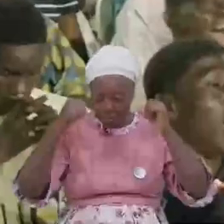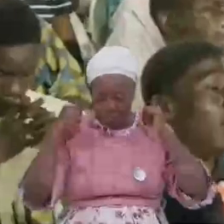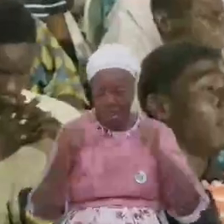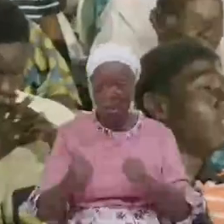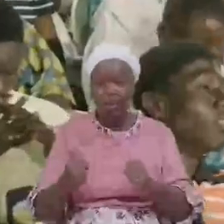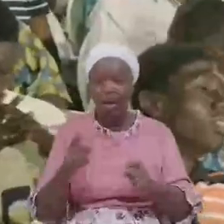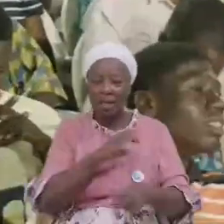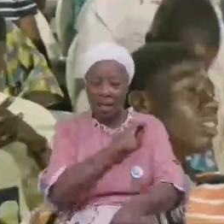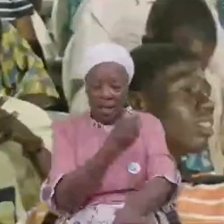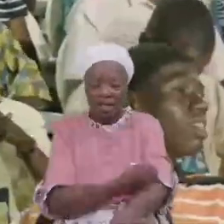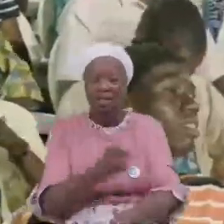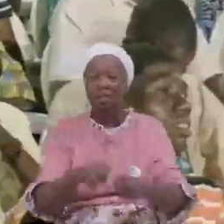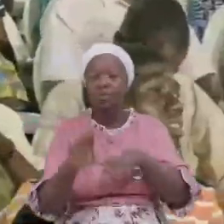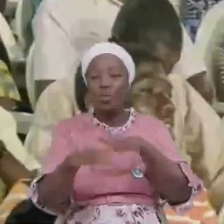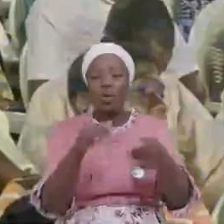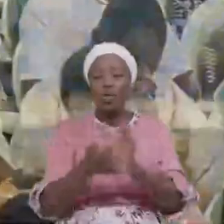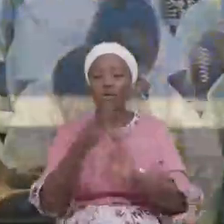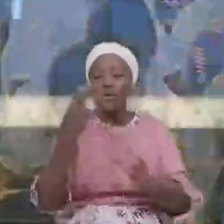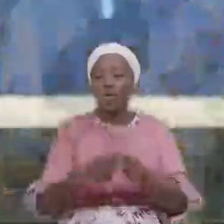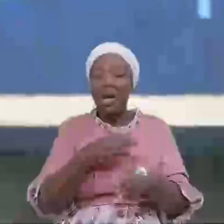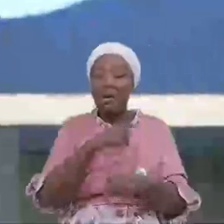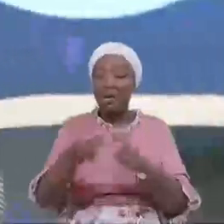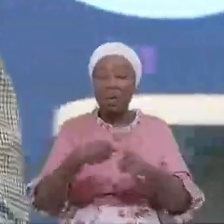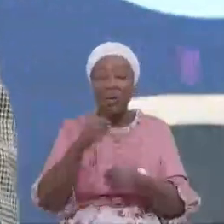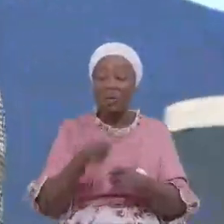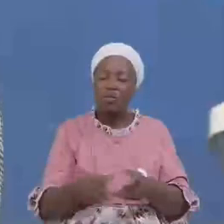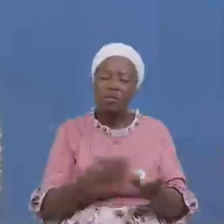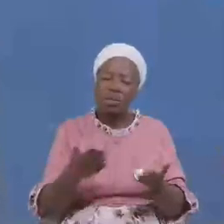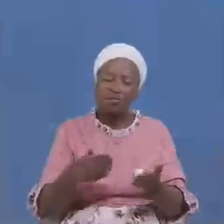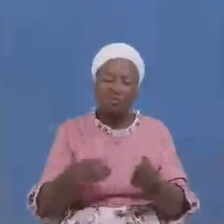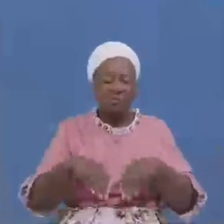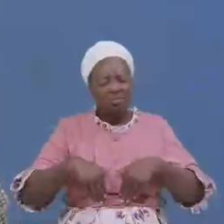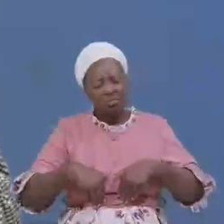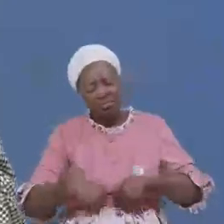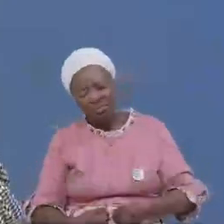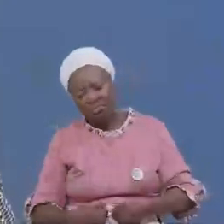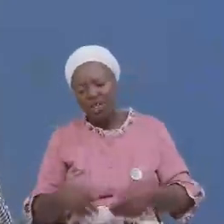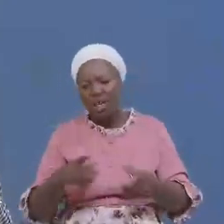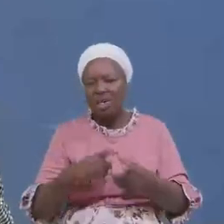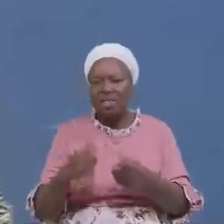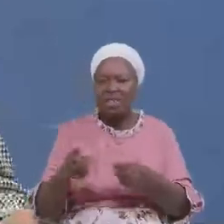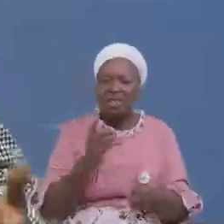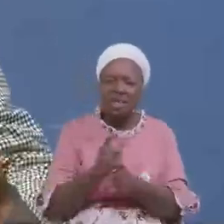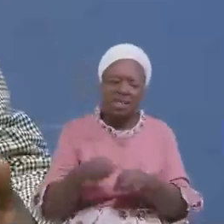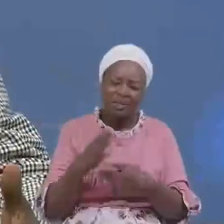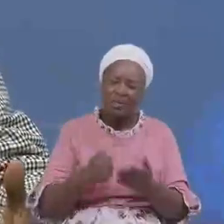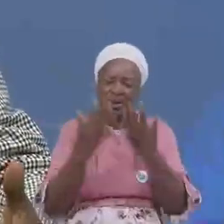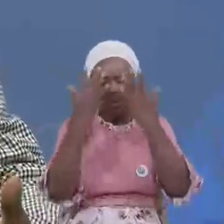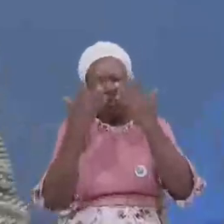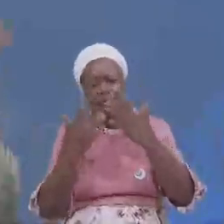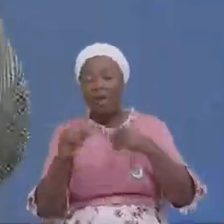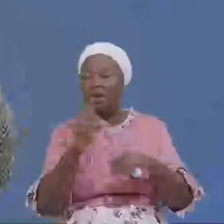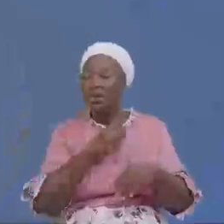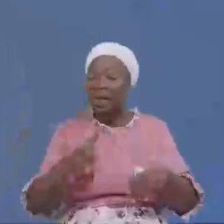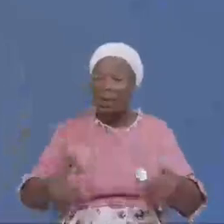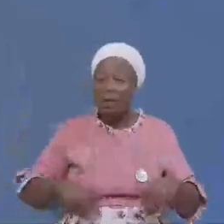force. Et là où tu étais complètement faible, et c'est comme si tu était complètement en bas,